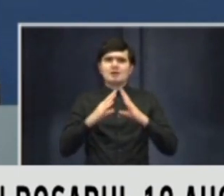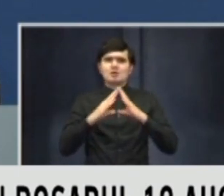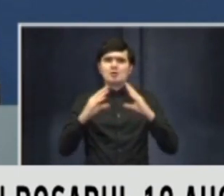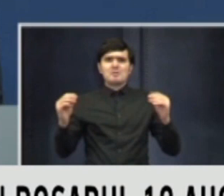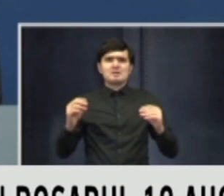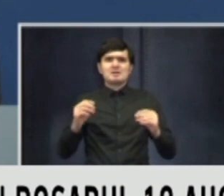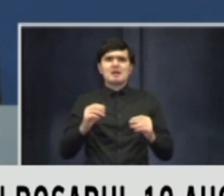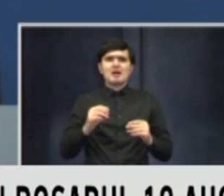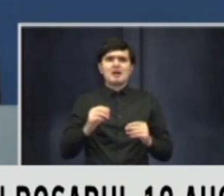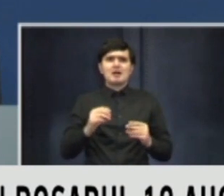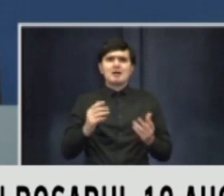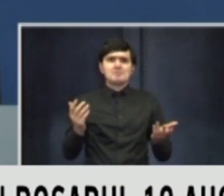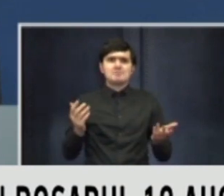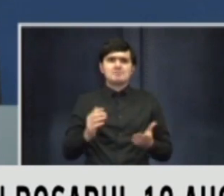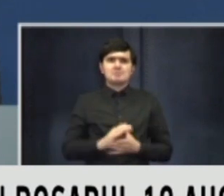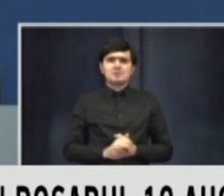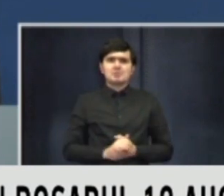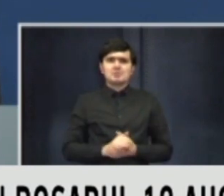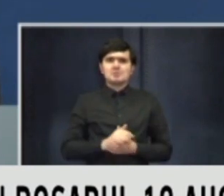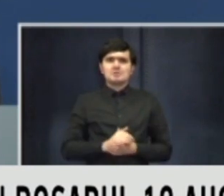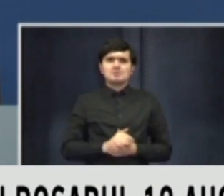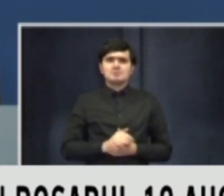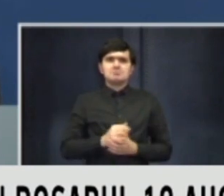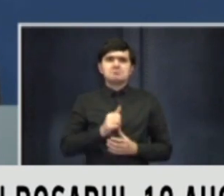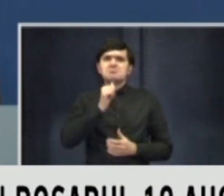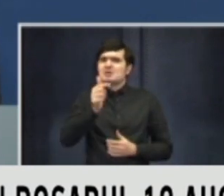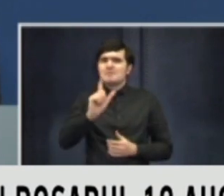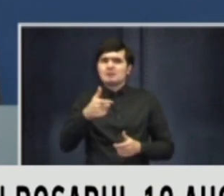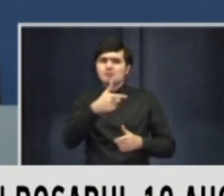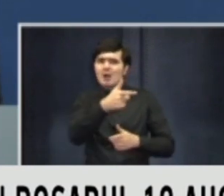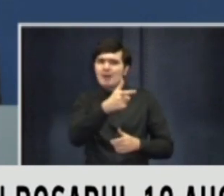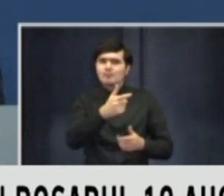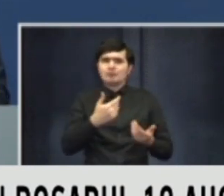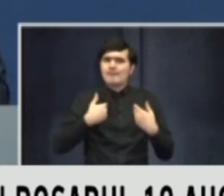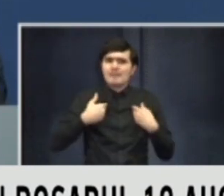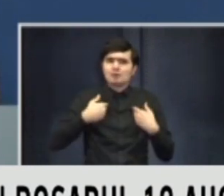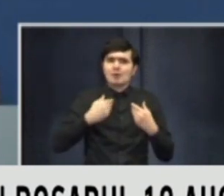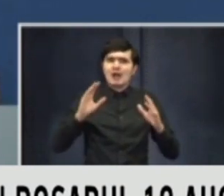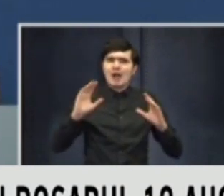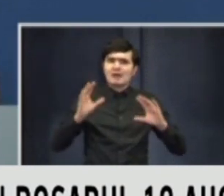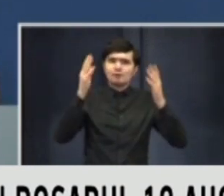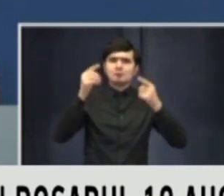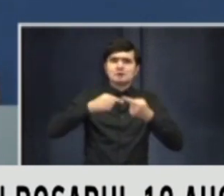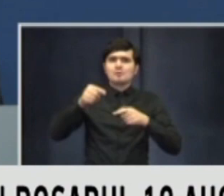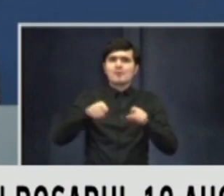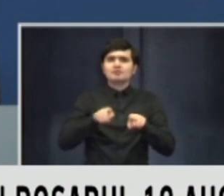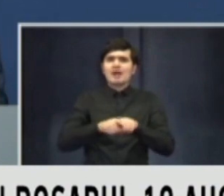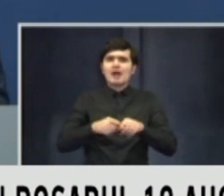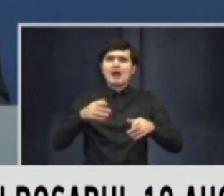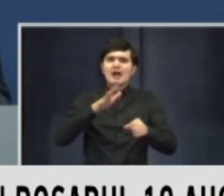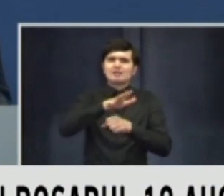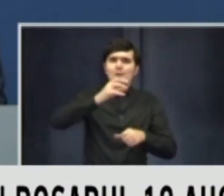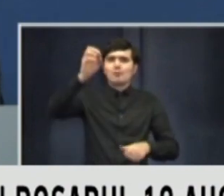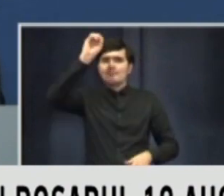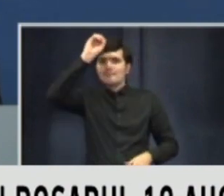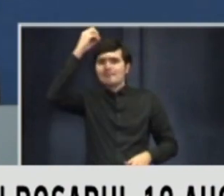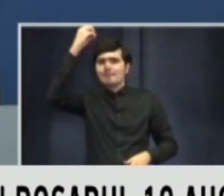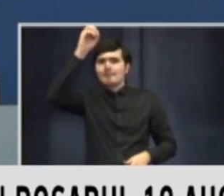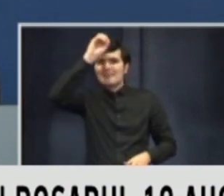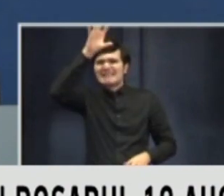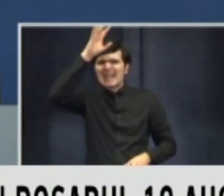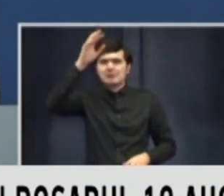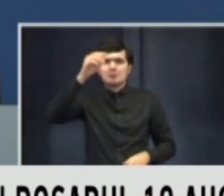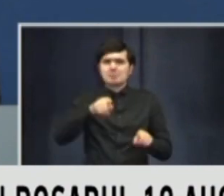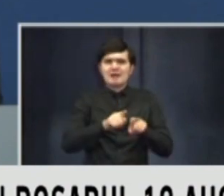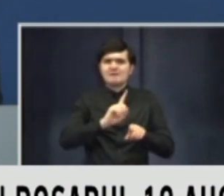nimeni nu a tras în noi, nu? În decembrie, mineriadele, nimeni nu răspunde pentru mineriade și avem iarăși încă aici un eveniment în care e foarte greu să